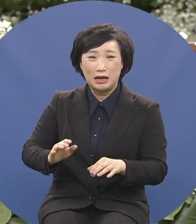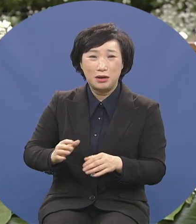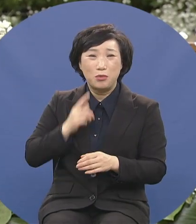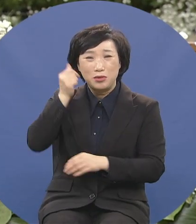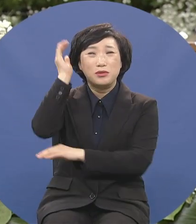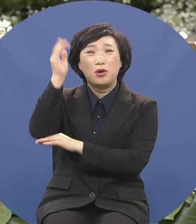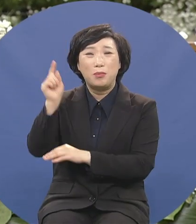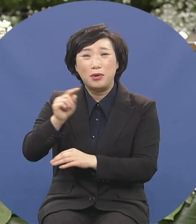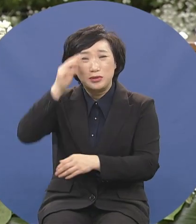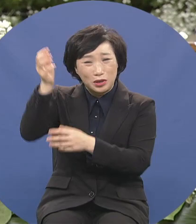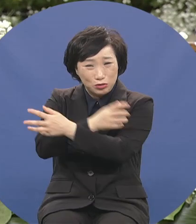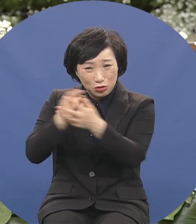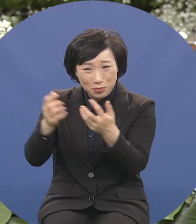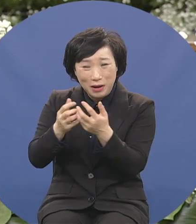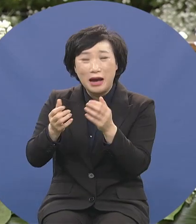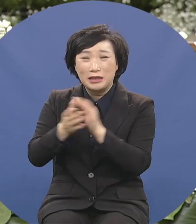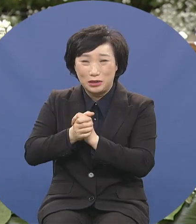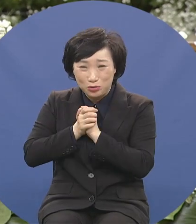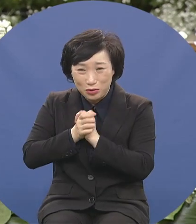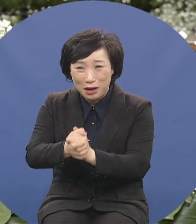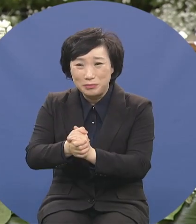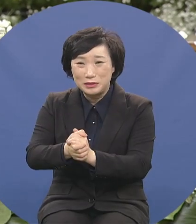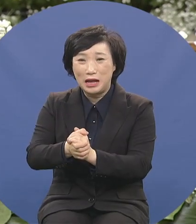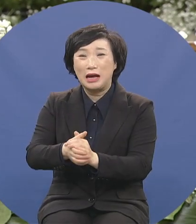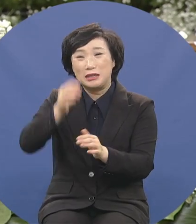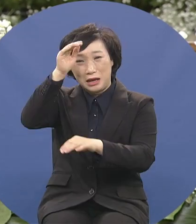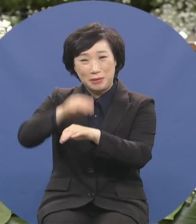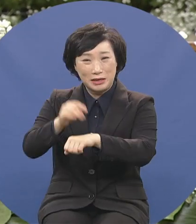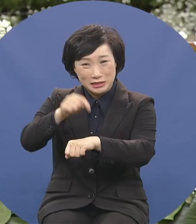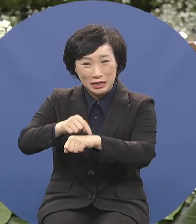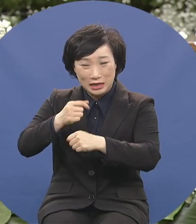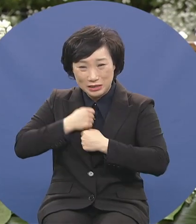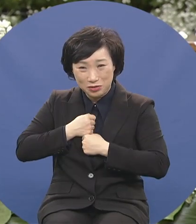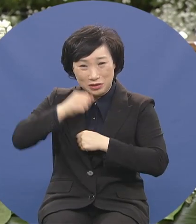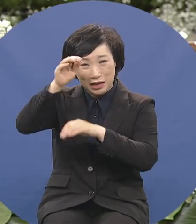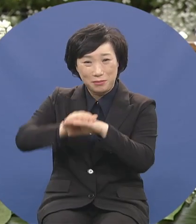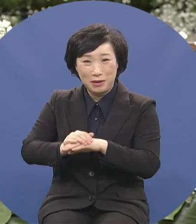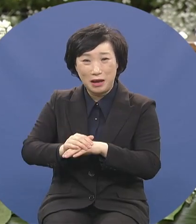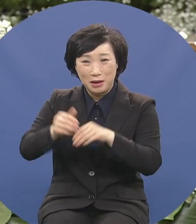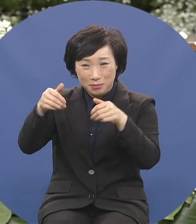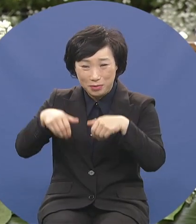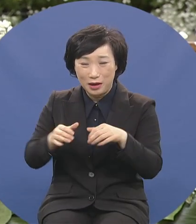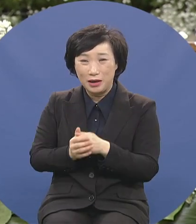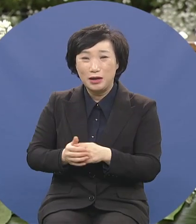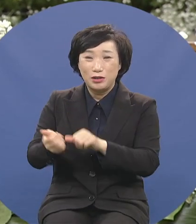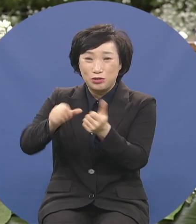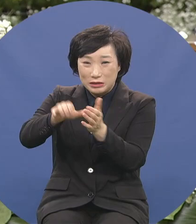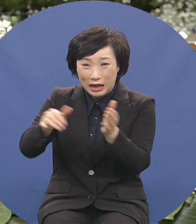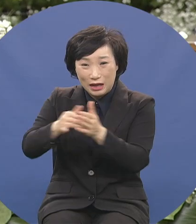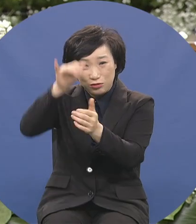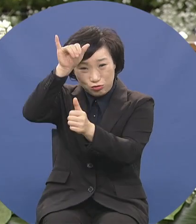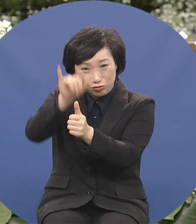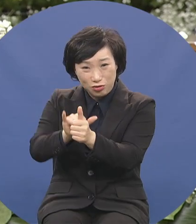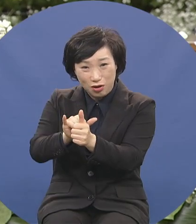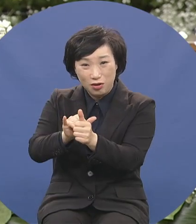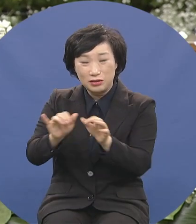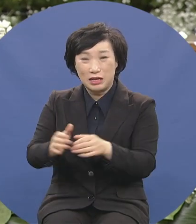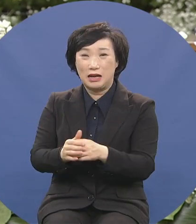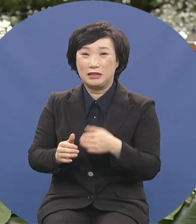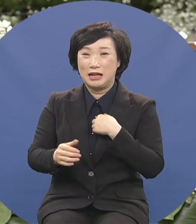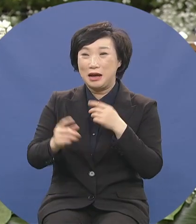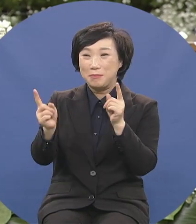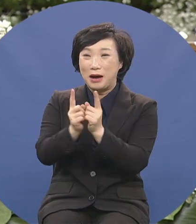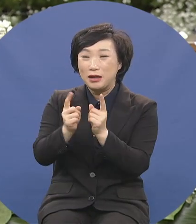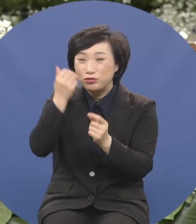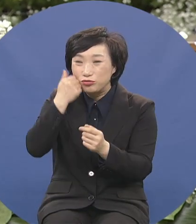충만하자고, 기도하자고, 예배 시간 잘 지켜 예배 드리자고, 죽도록 충성하자고, 나를